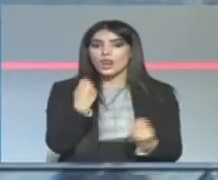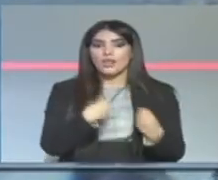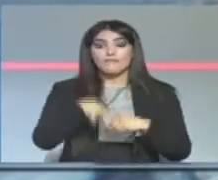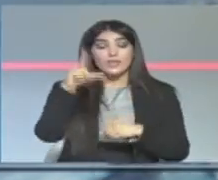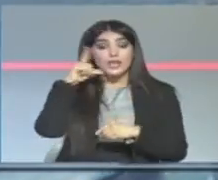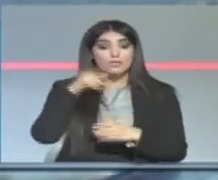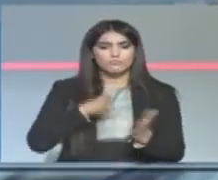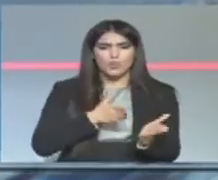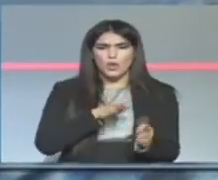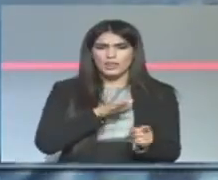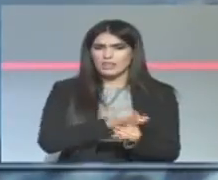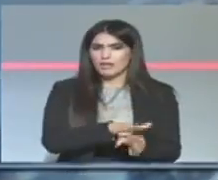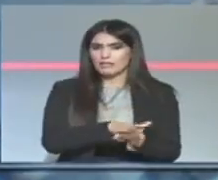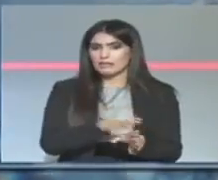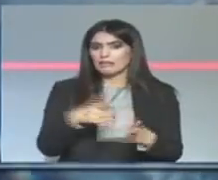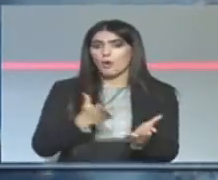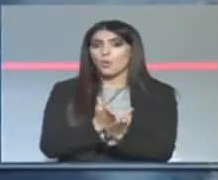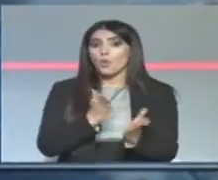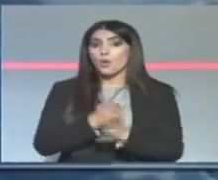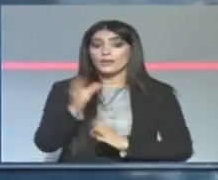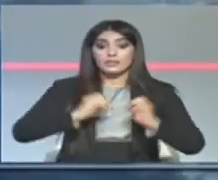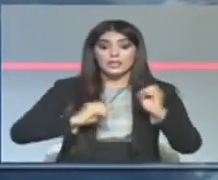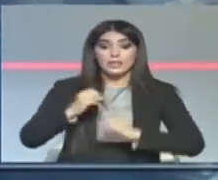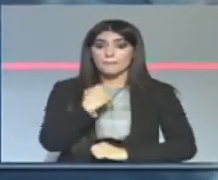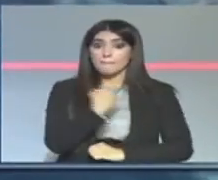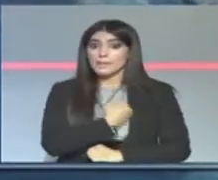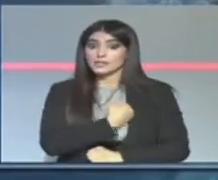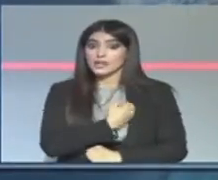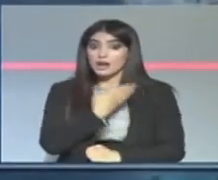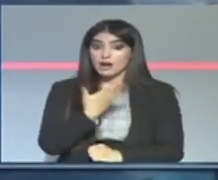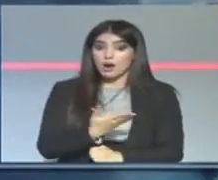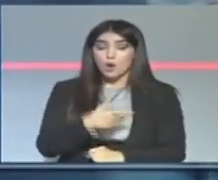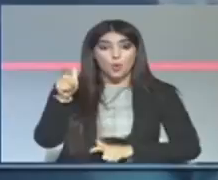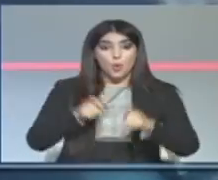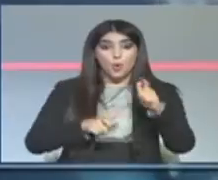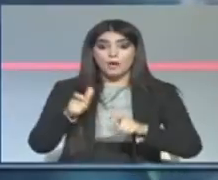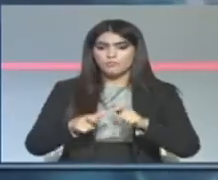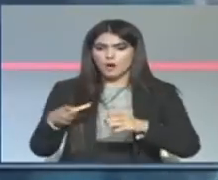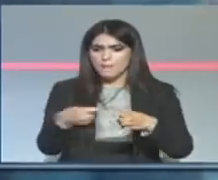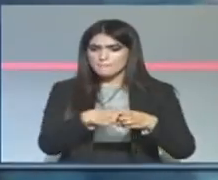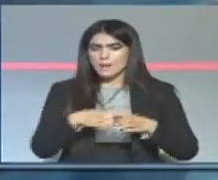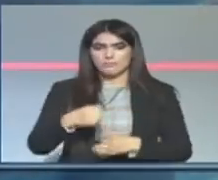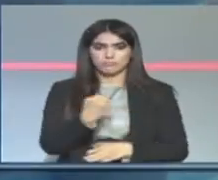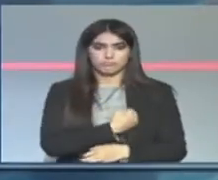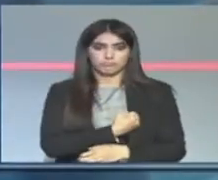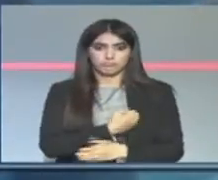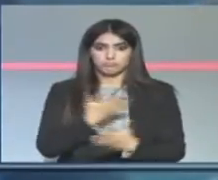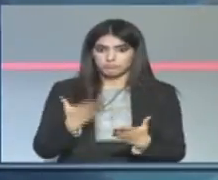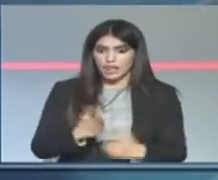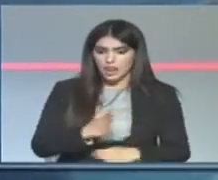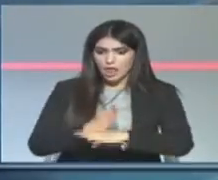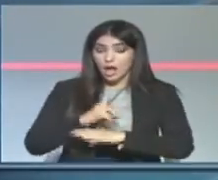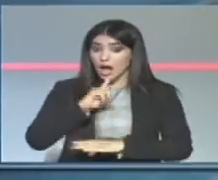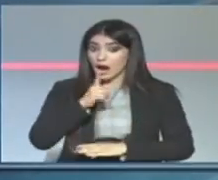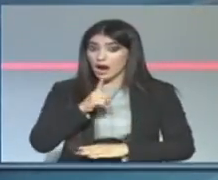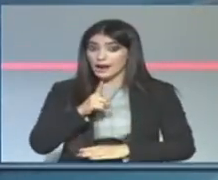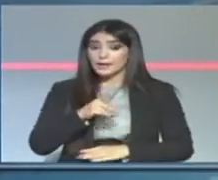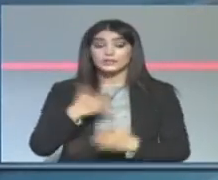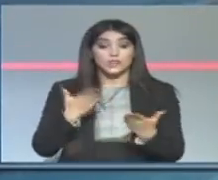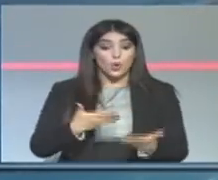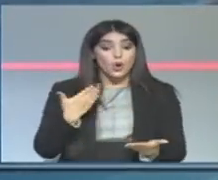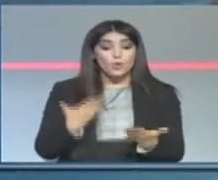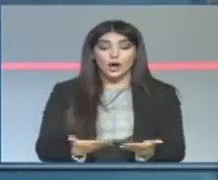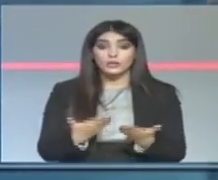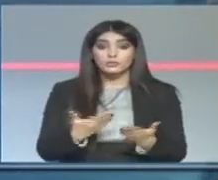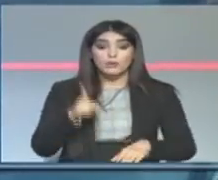الحقوق والحريات من قبل تنظيمات ارهابيه واطراف وعصابات المسلحه وقالت انه قد ان الاوان